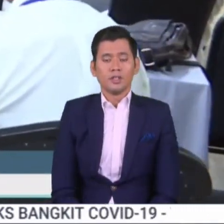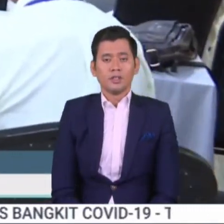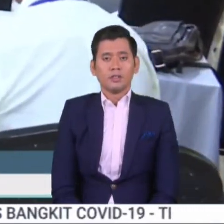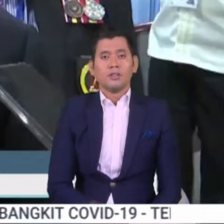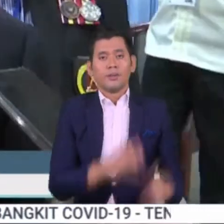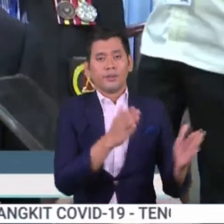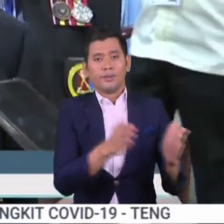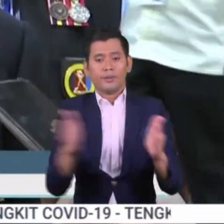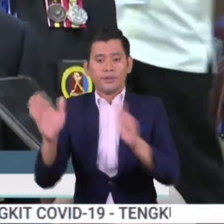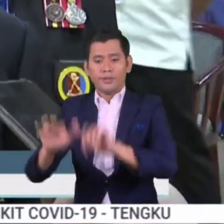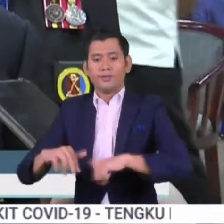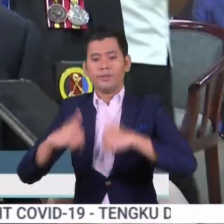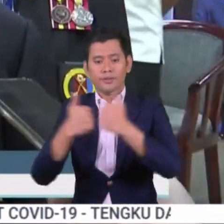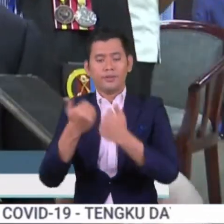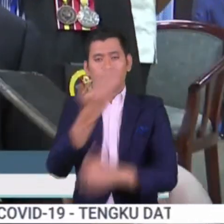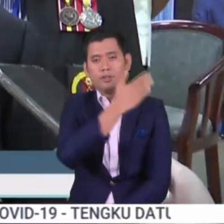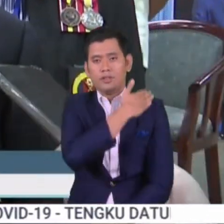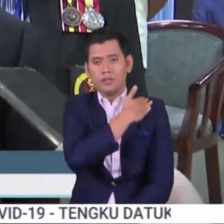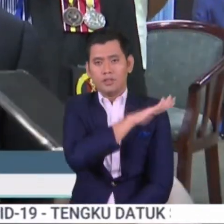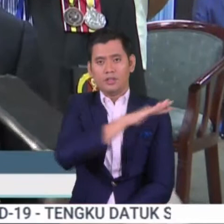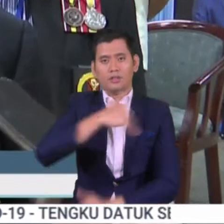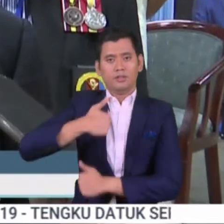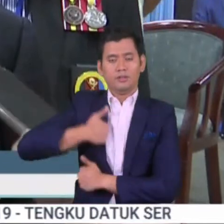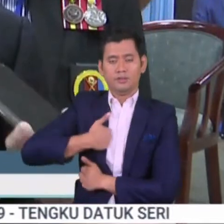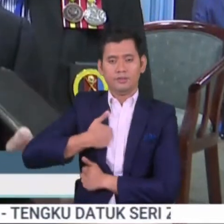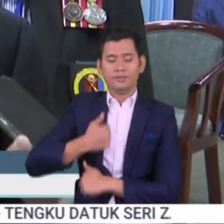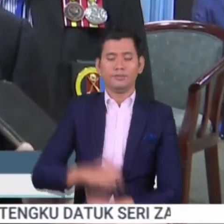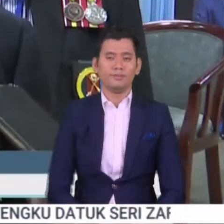Penstrukturan persatuan-persatuan veteran yang mana